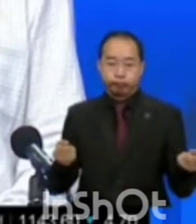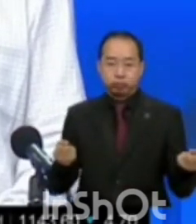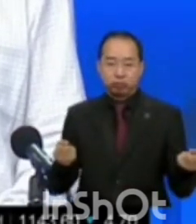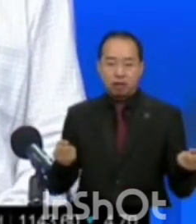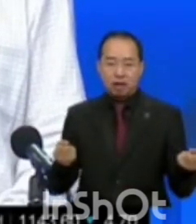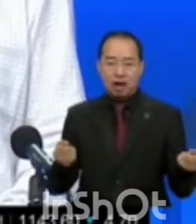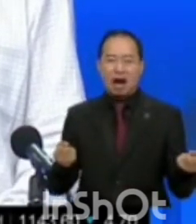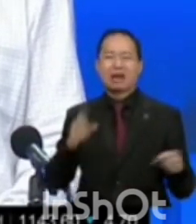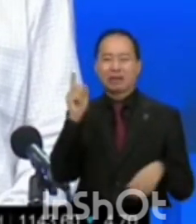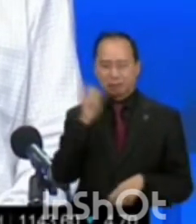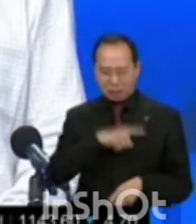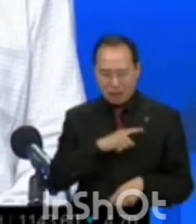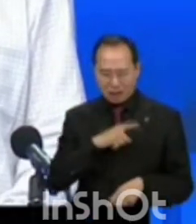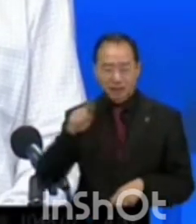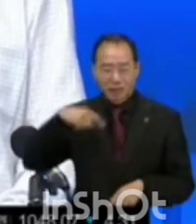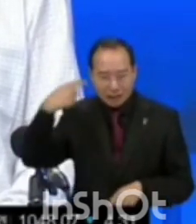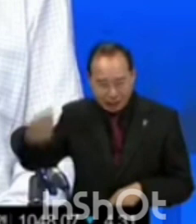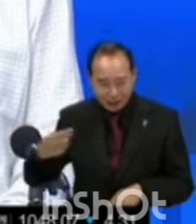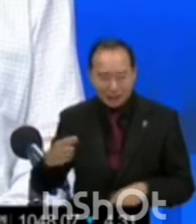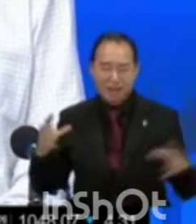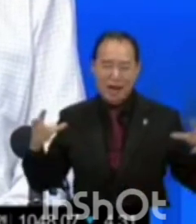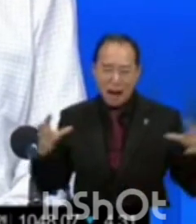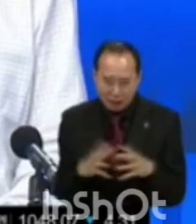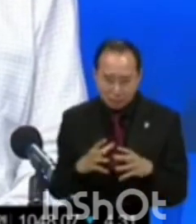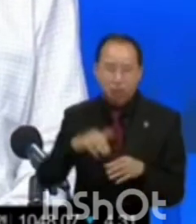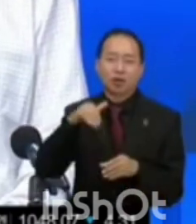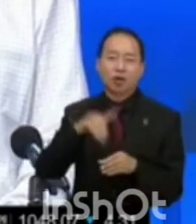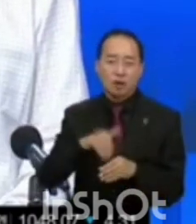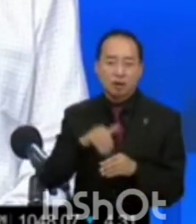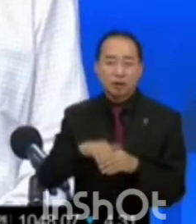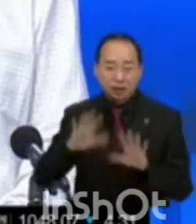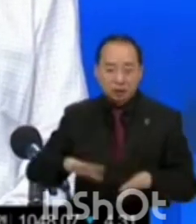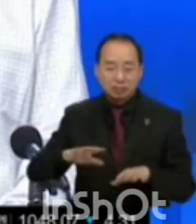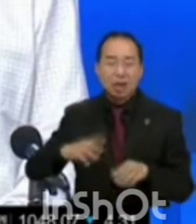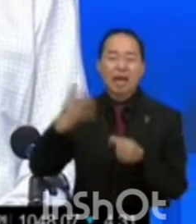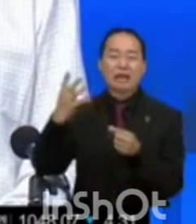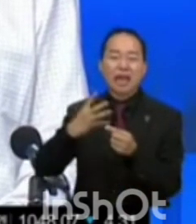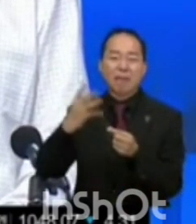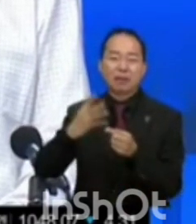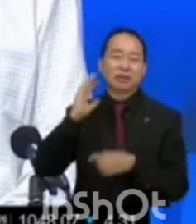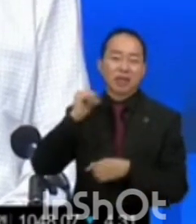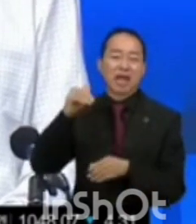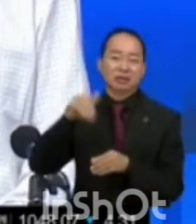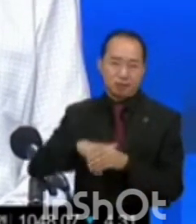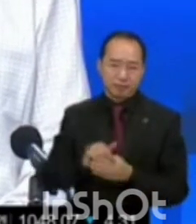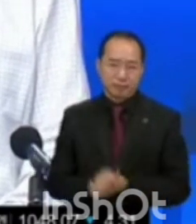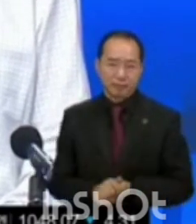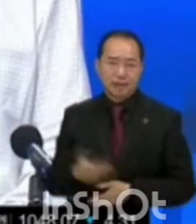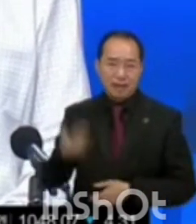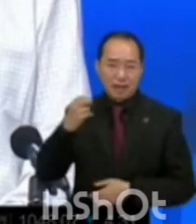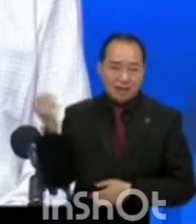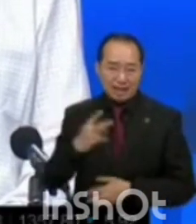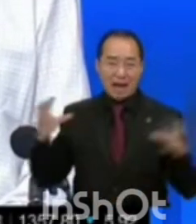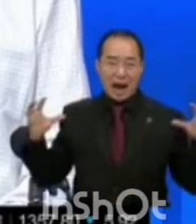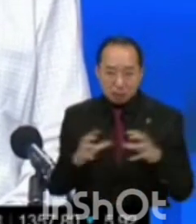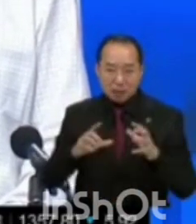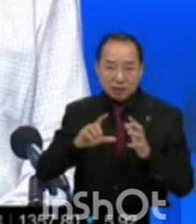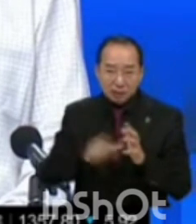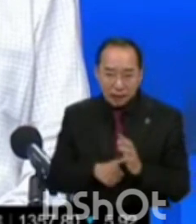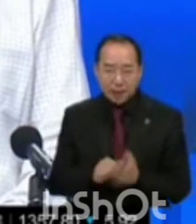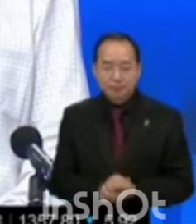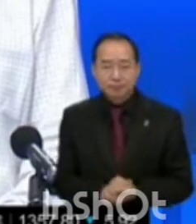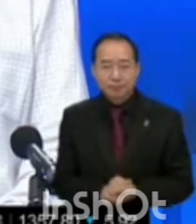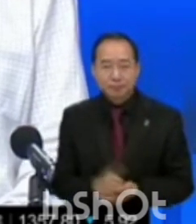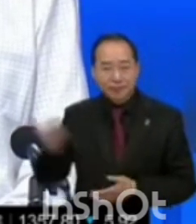합쳐서 대선을 치렀고 지금 네 번째 대선이 됐습니다. 그 당시에 다시 합쳤을 때 지나간